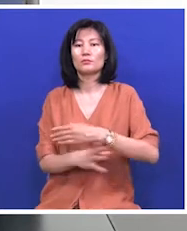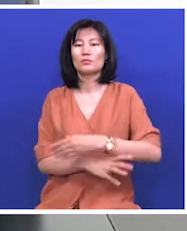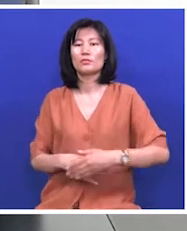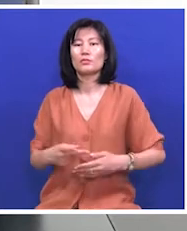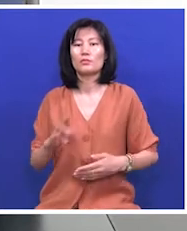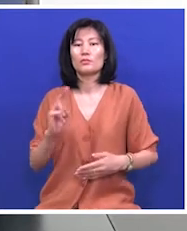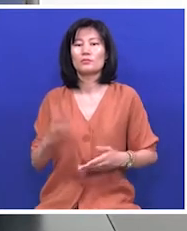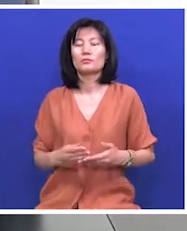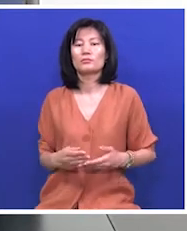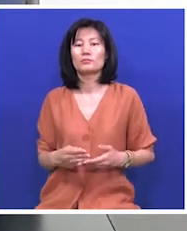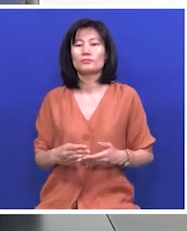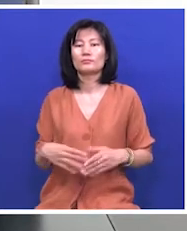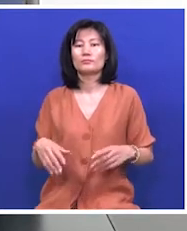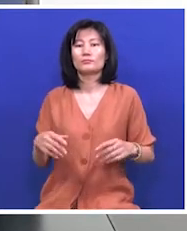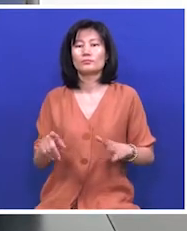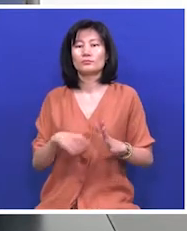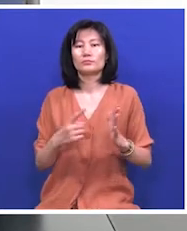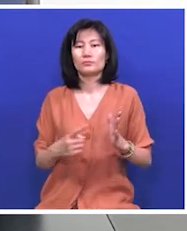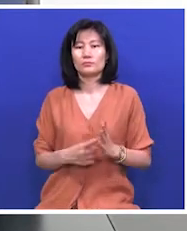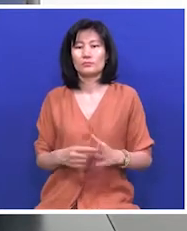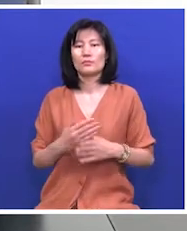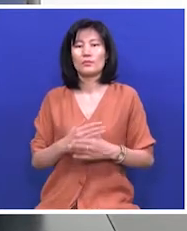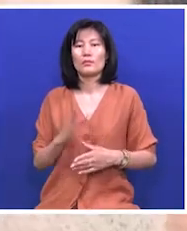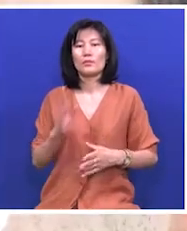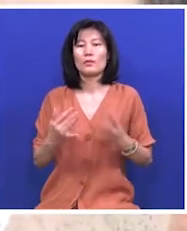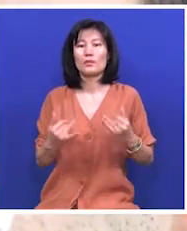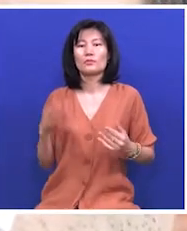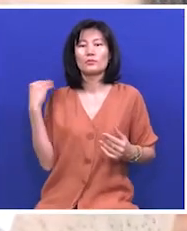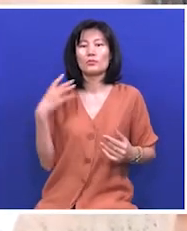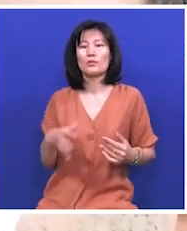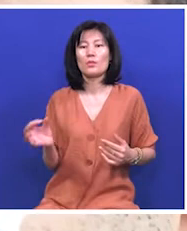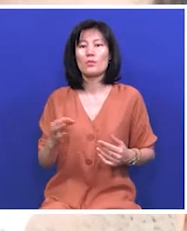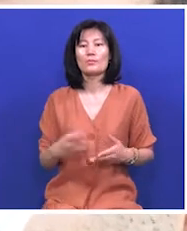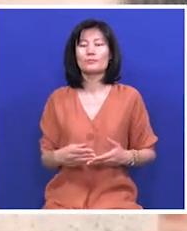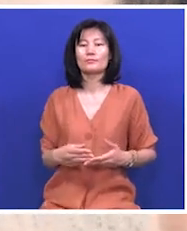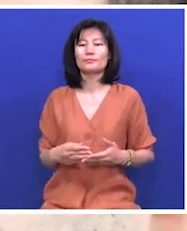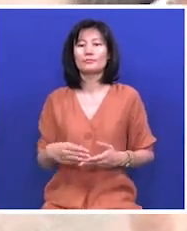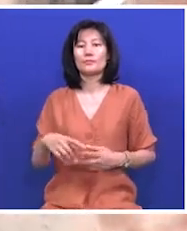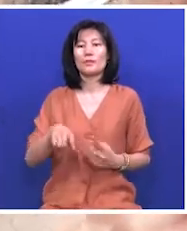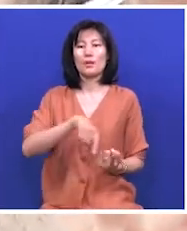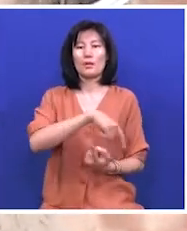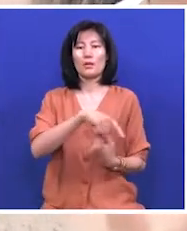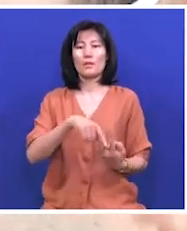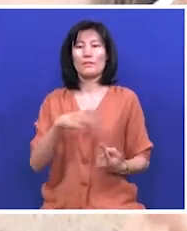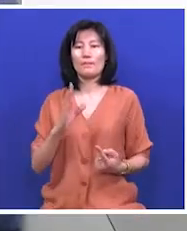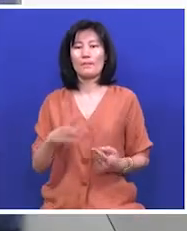халқымыздың толық несін сұранысын қамтамасыз ете алатын күші бар қазір. Түркістан облыс орталығына